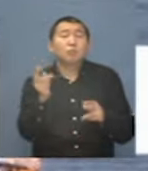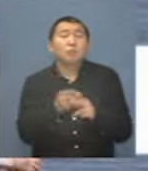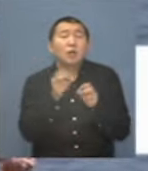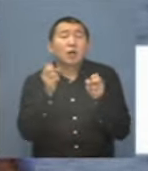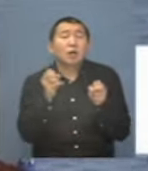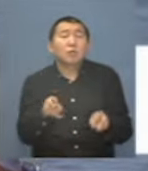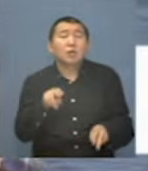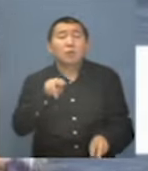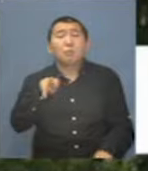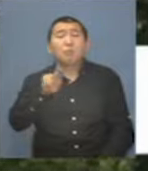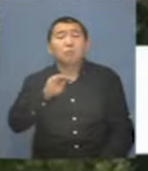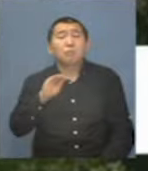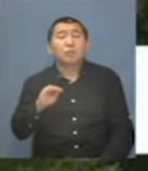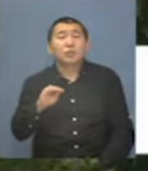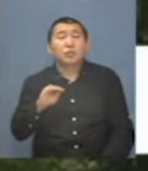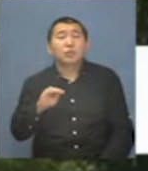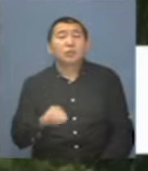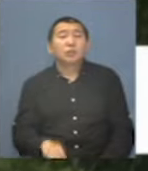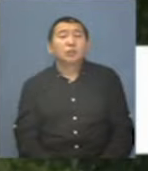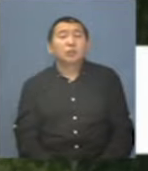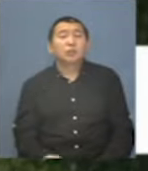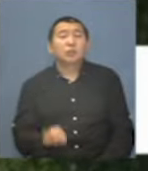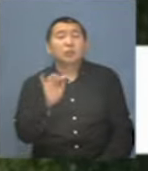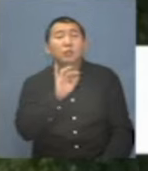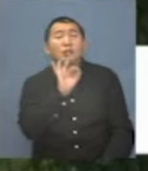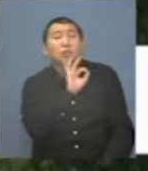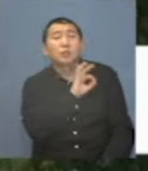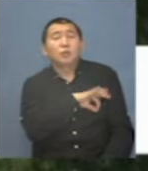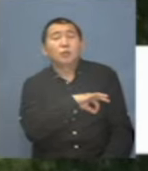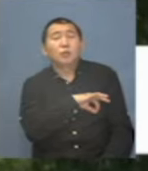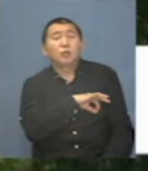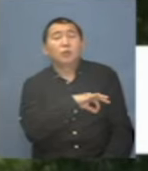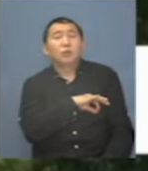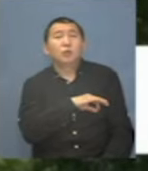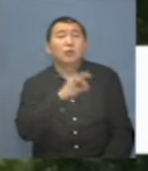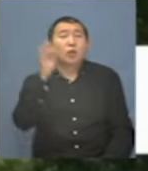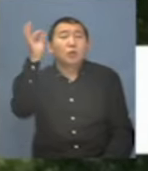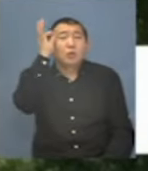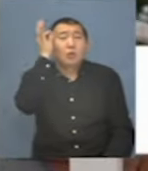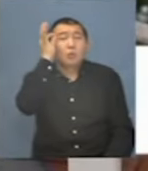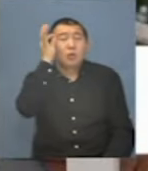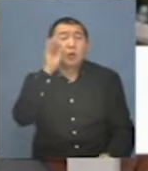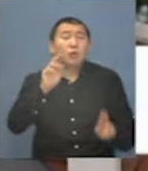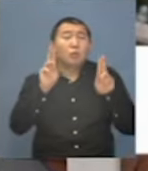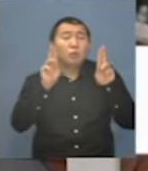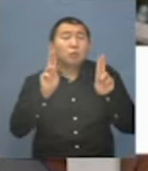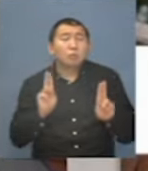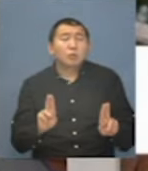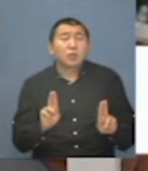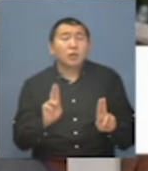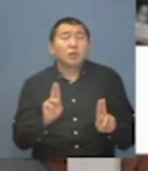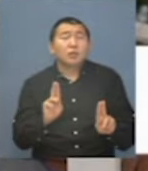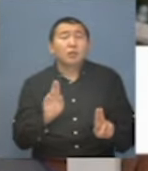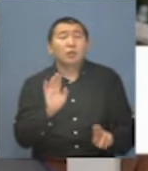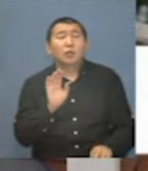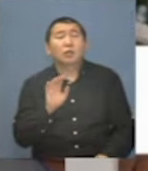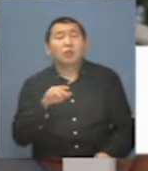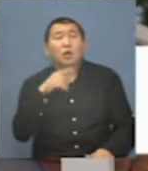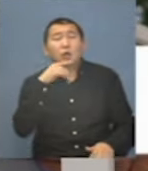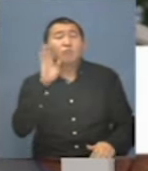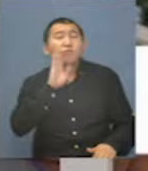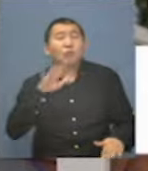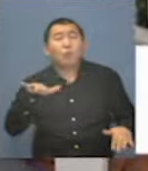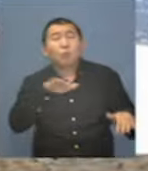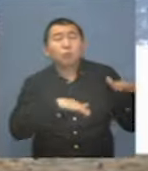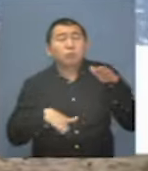предложили забраться на спасательную вышку и, используя рупор, напомнить гражданам о правилах поведения на воде. Они также делали замечания